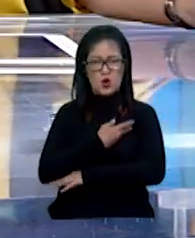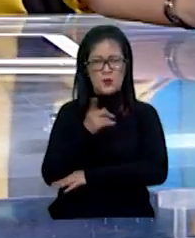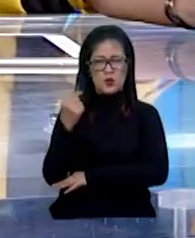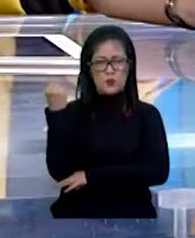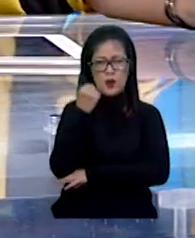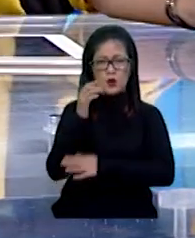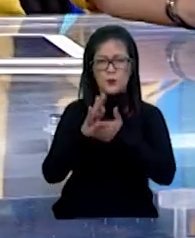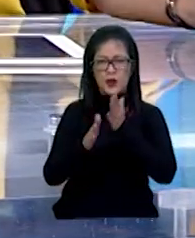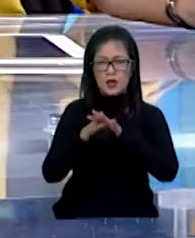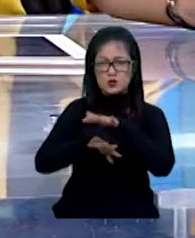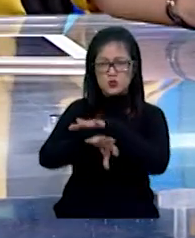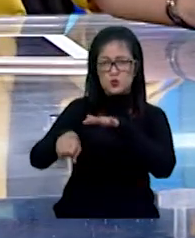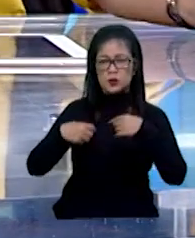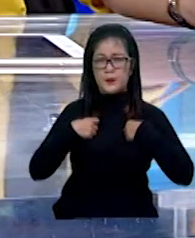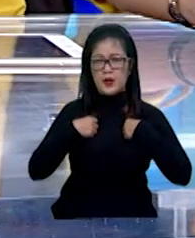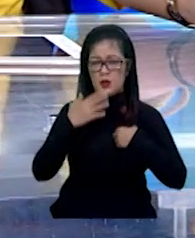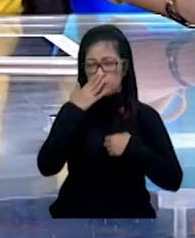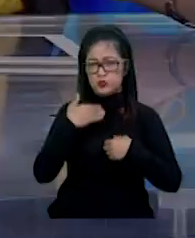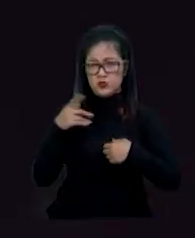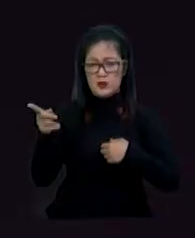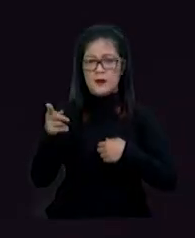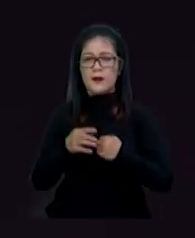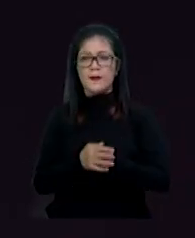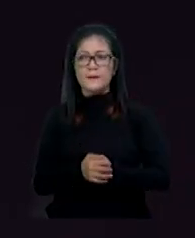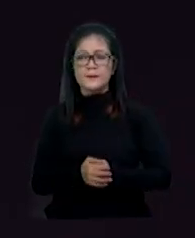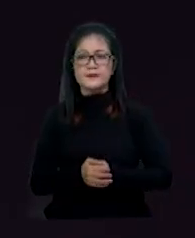pernah mencuri pakaian dalam miliknya.